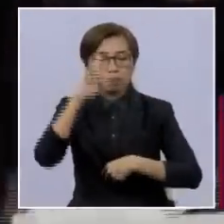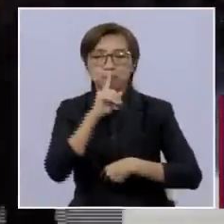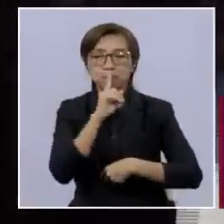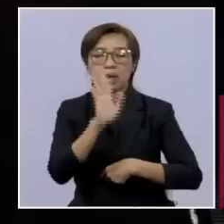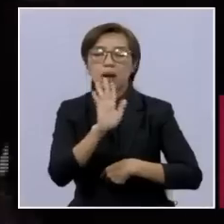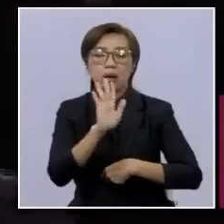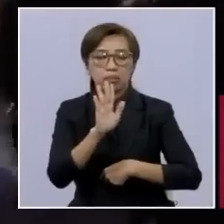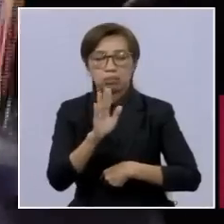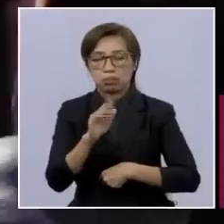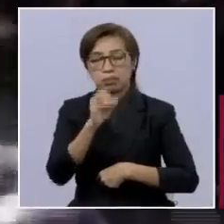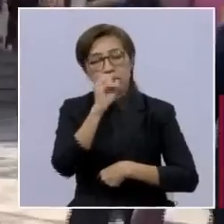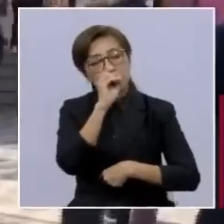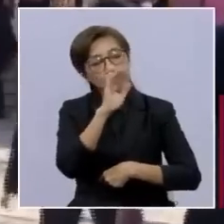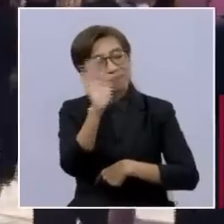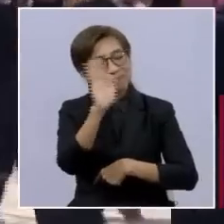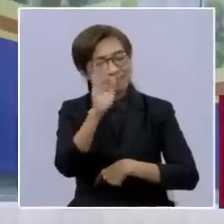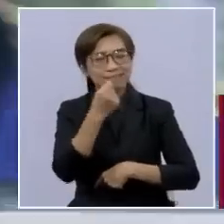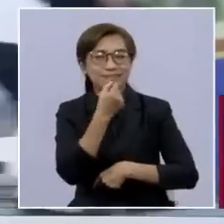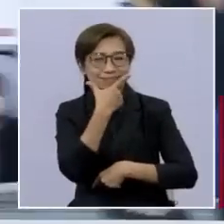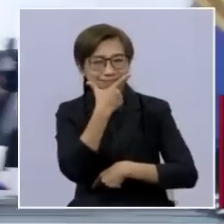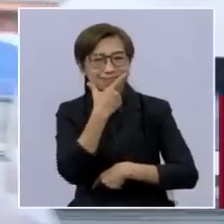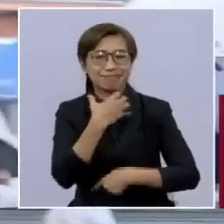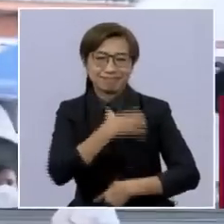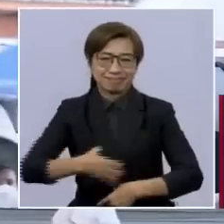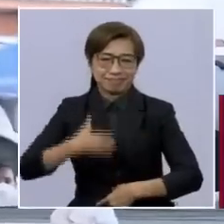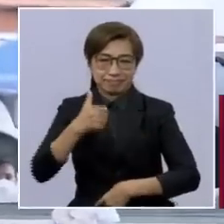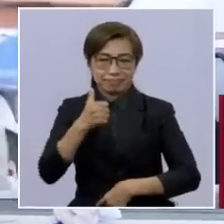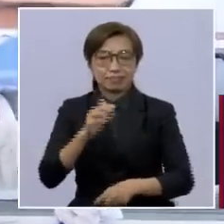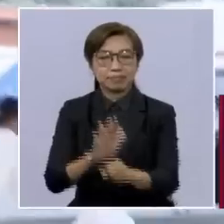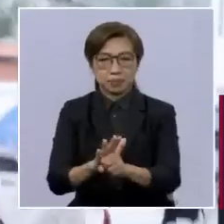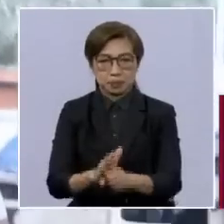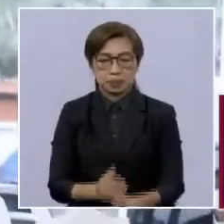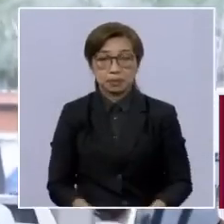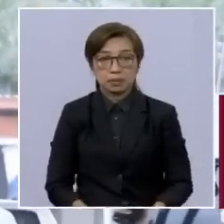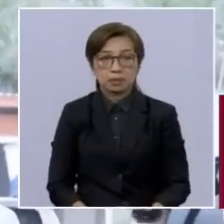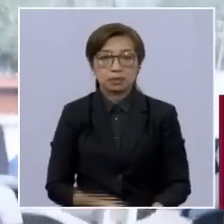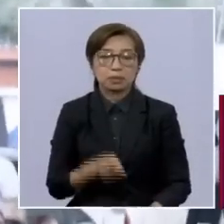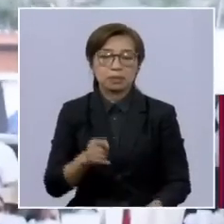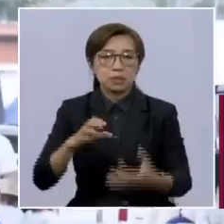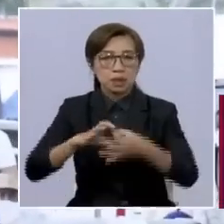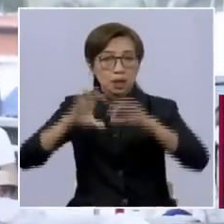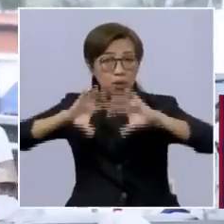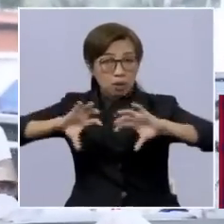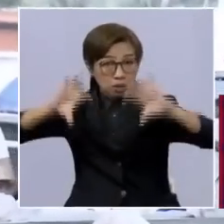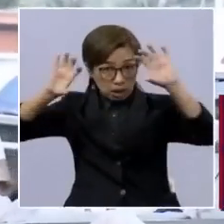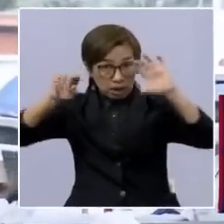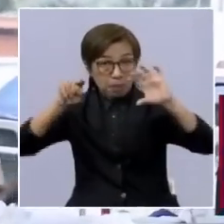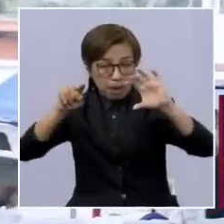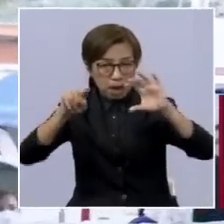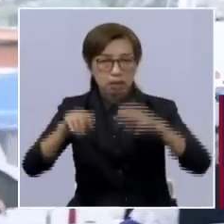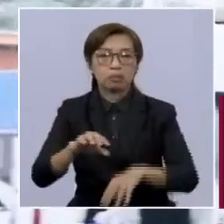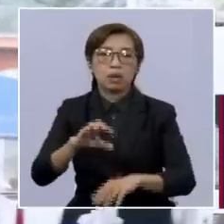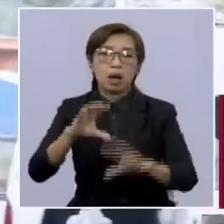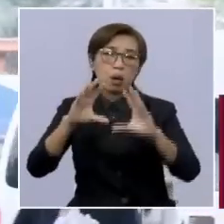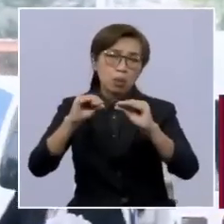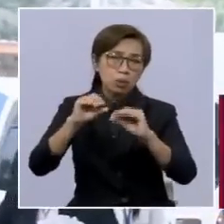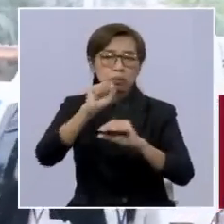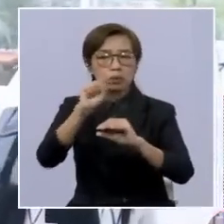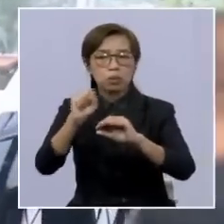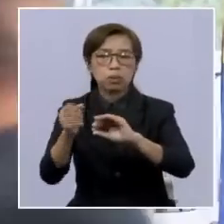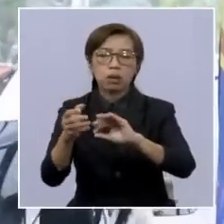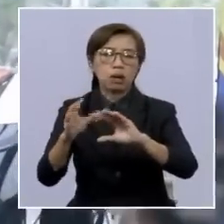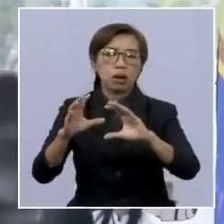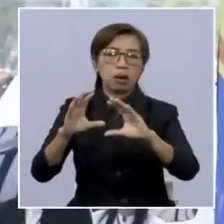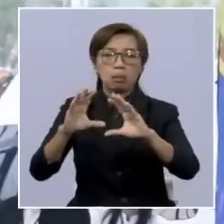เพียงแค่หันมาโบกมือแล้วก็ยิ้มอย่างอารมณ์ดีค่ะ นี่นะฮะคือเรื่องการยุบสภาเนี่ยตอนนี้ก็คงจะยุบแน่แหละเท่า